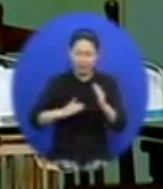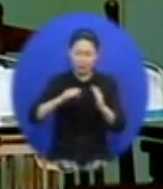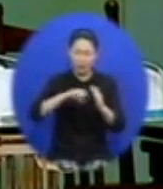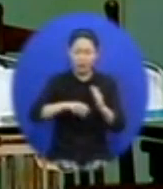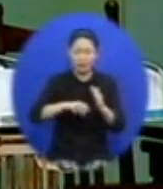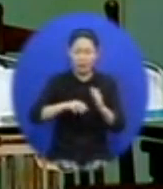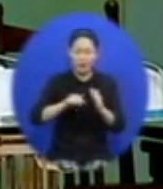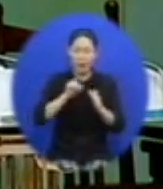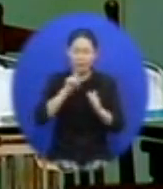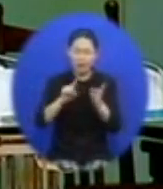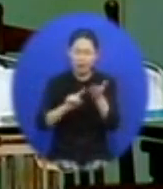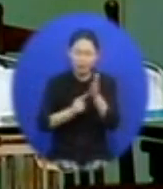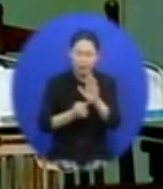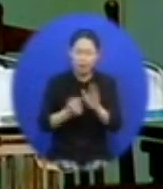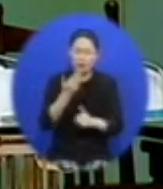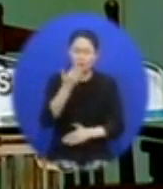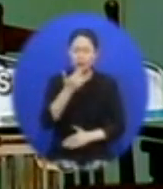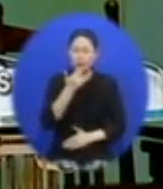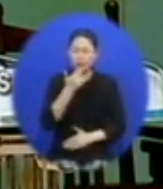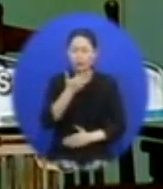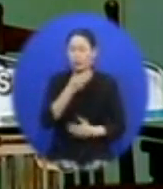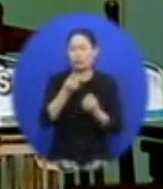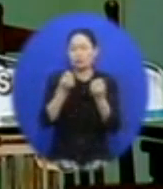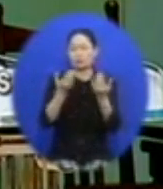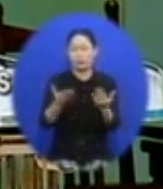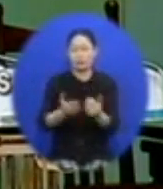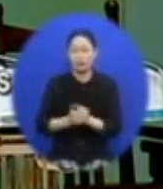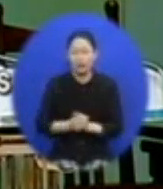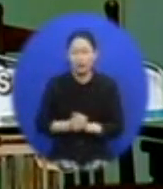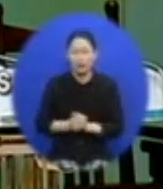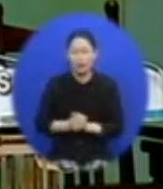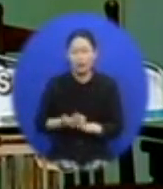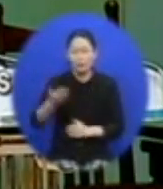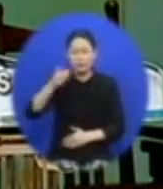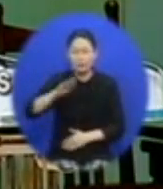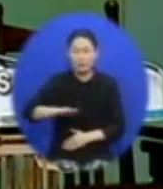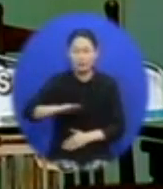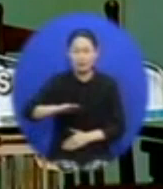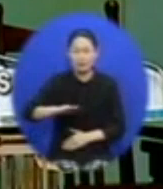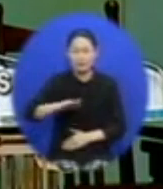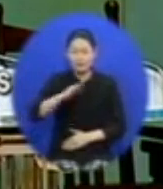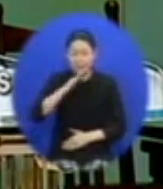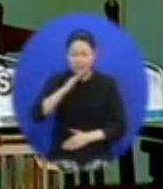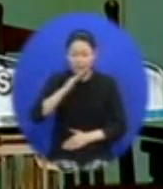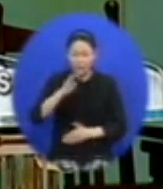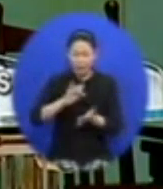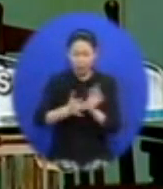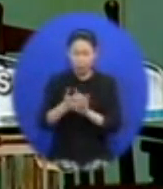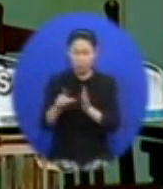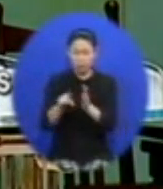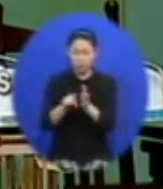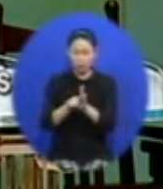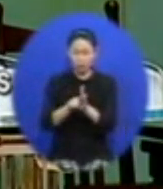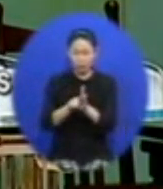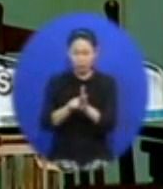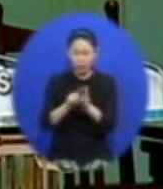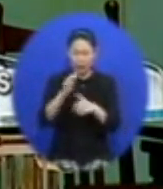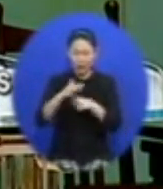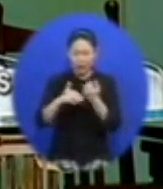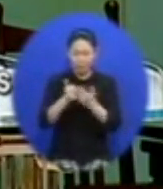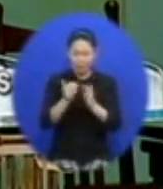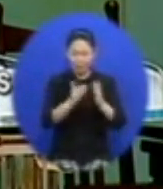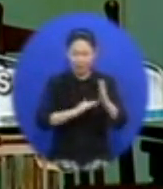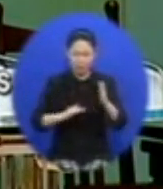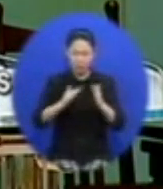말할 수 없는 복을 주시는 것이에요 그러나 실제로 예수 믿고 하나님의 가정의